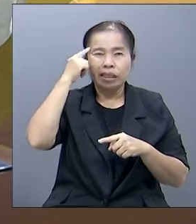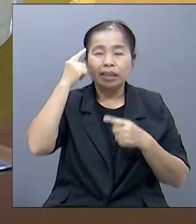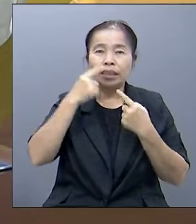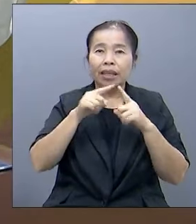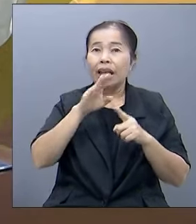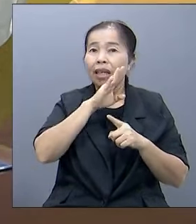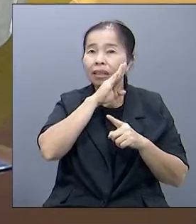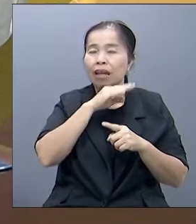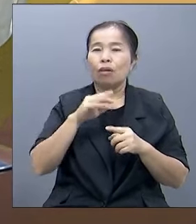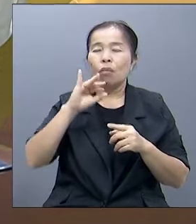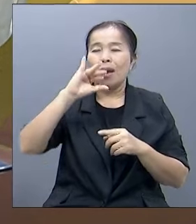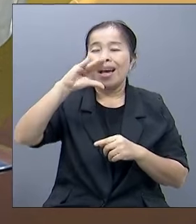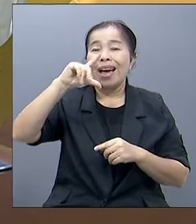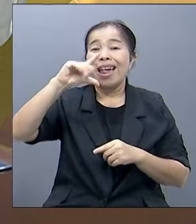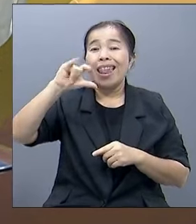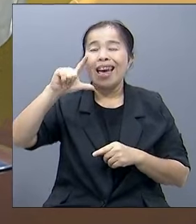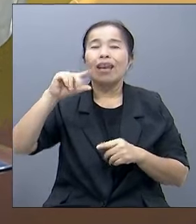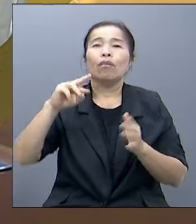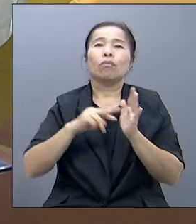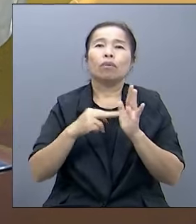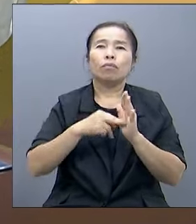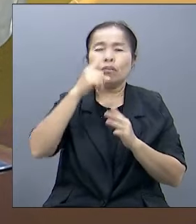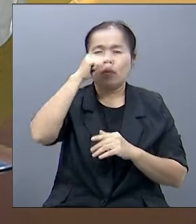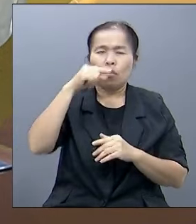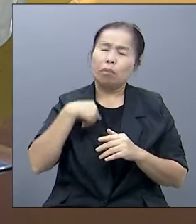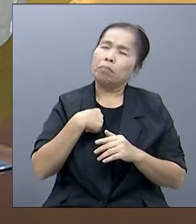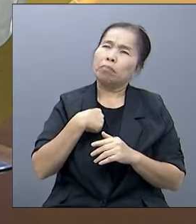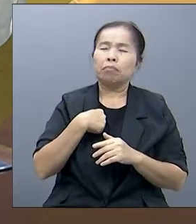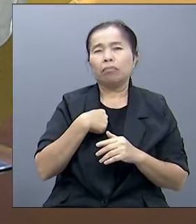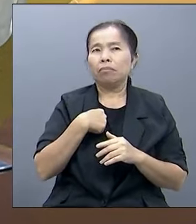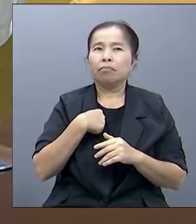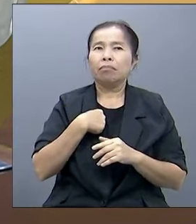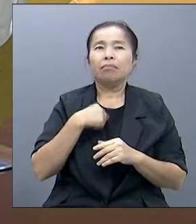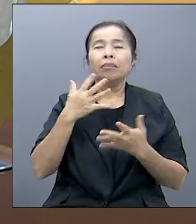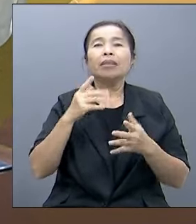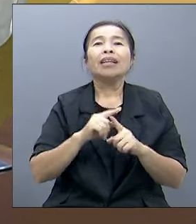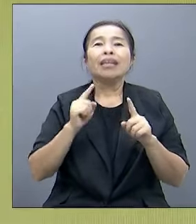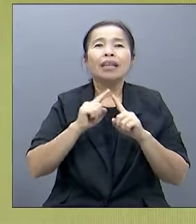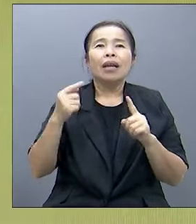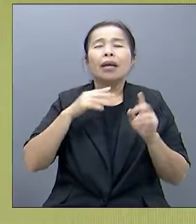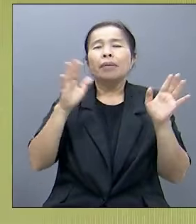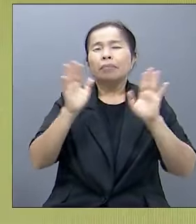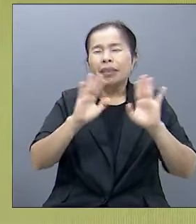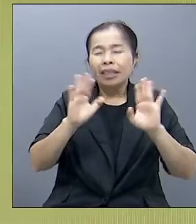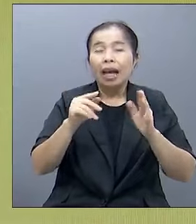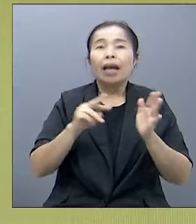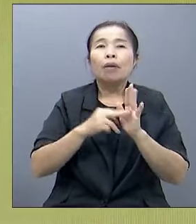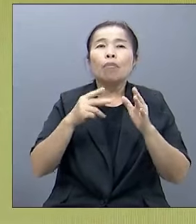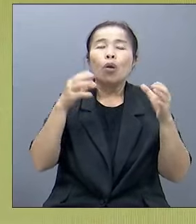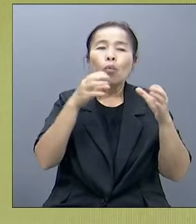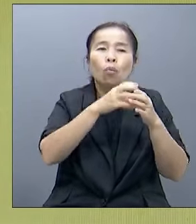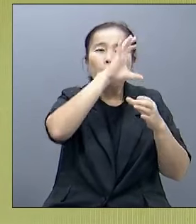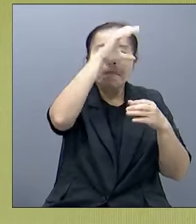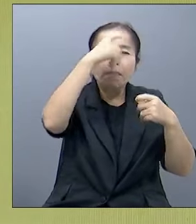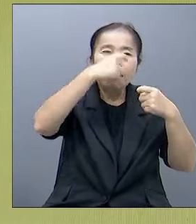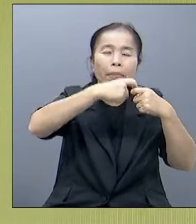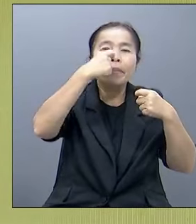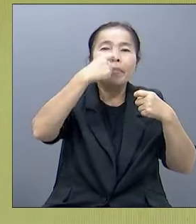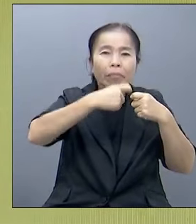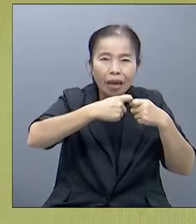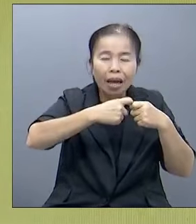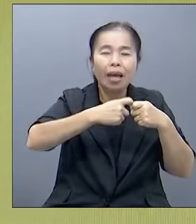อเชียนอันนี้แรที่สุด จริงเหรอก็คือไม่มีสีไม่มีอะไรเลย ไม่ใช่หมายความว่าเป็นกลุ่มลูกค้าที่หายากมากๆแต่ถ้าทำ